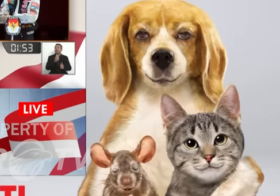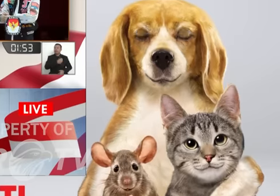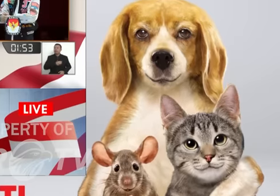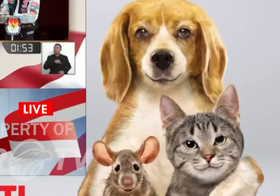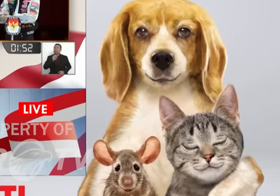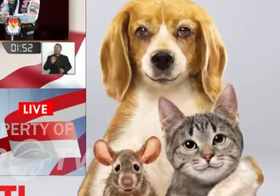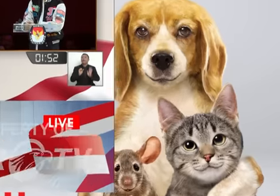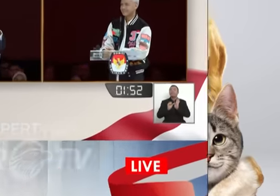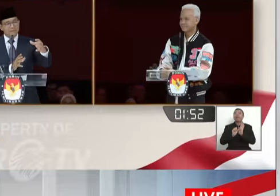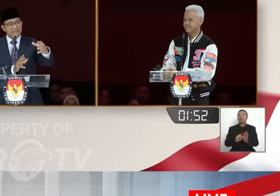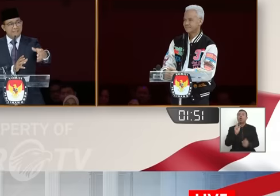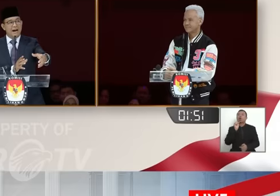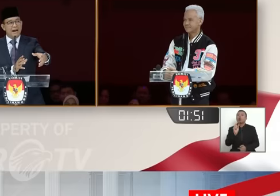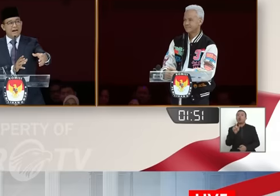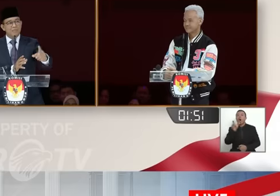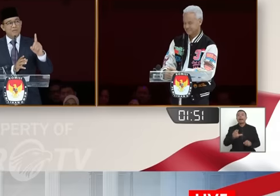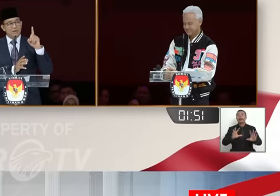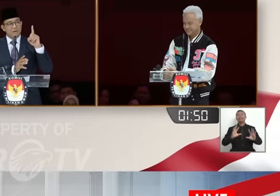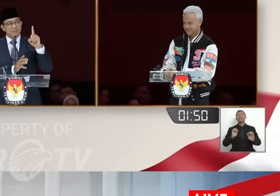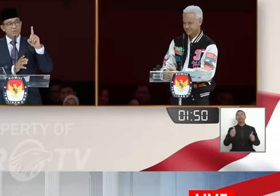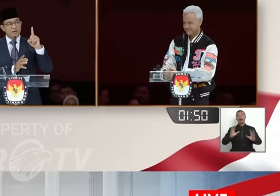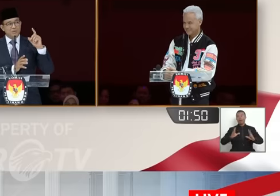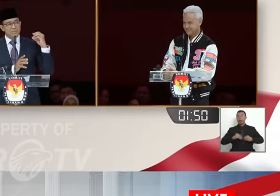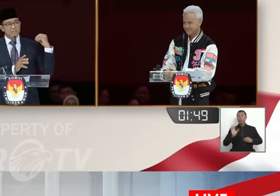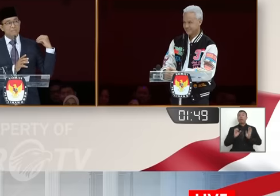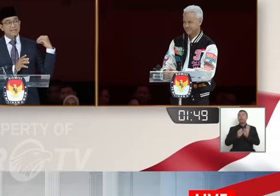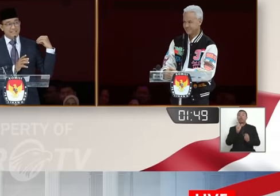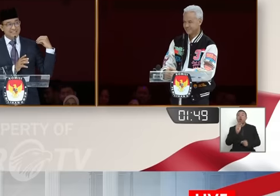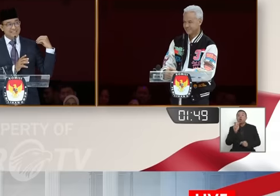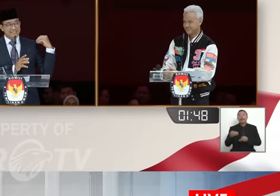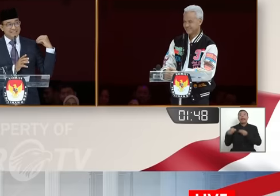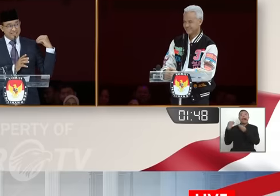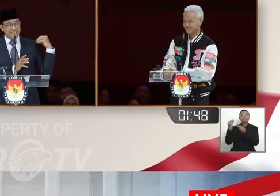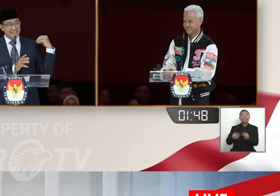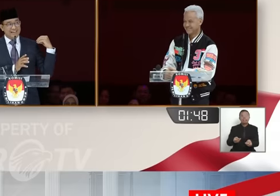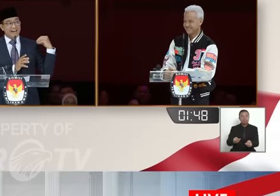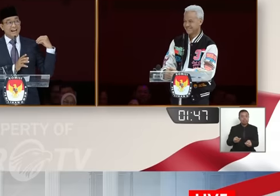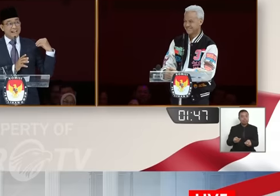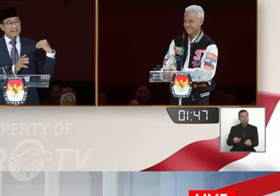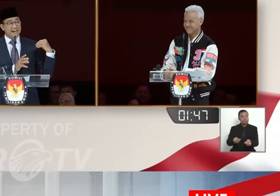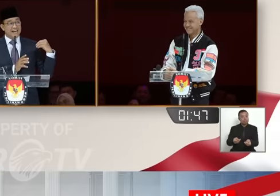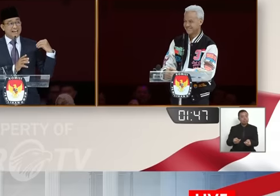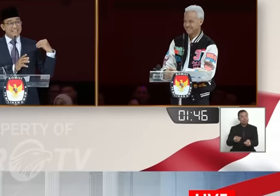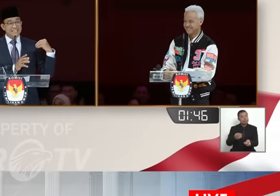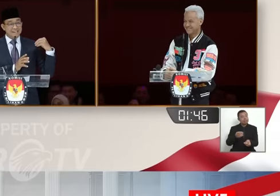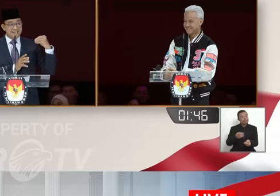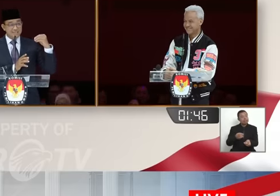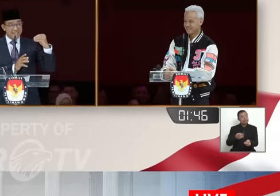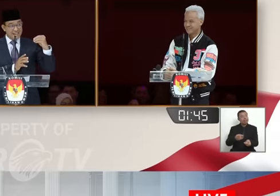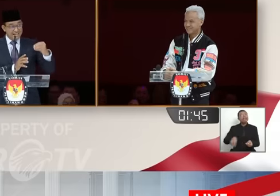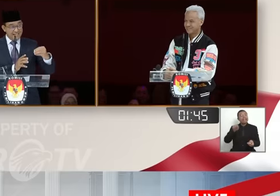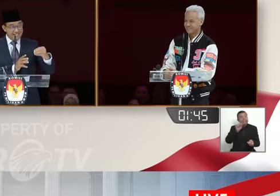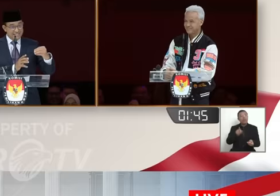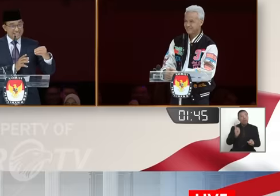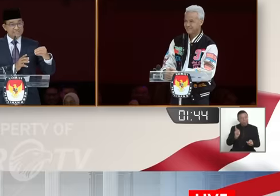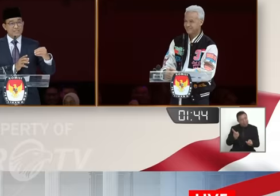ada pepatah Minang yang menarik dan ini mungkin pepatah yang sulit buat para politisi eh pepatah Minang